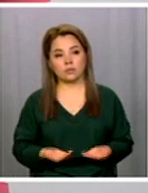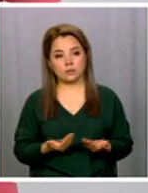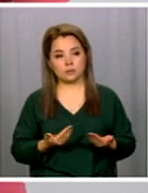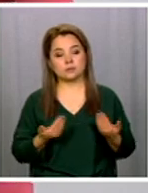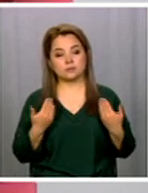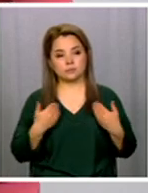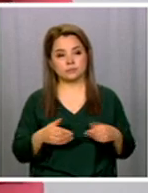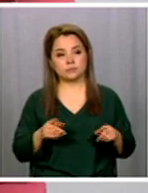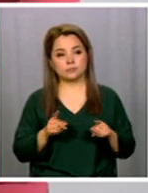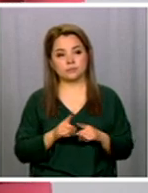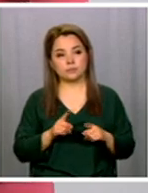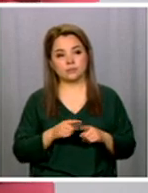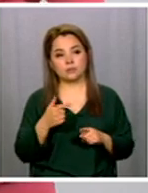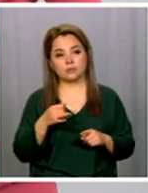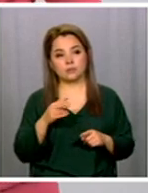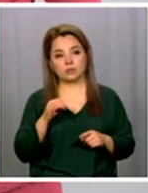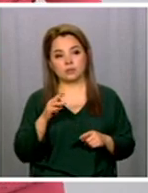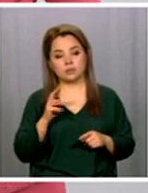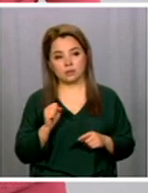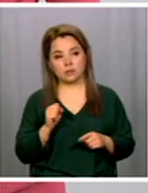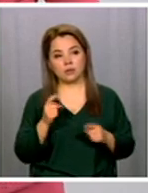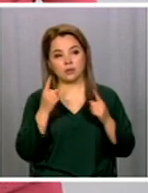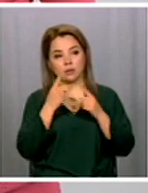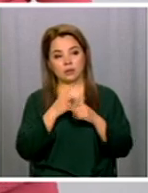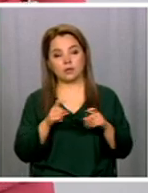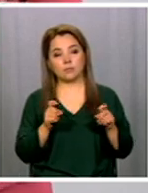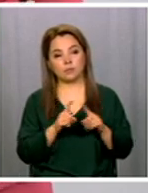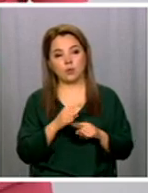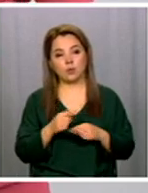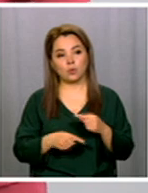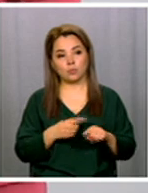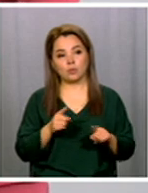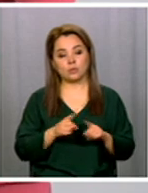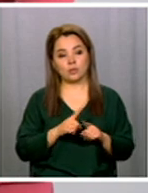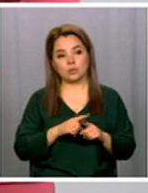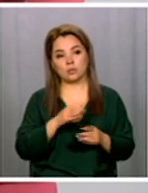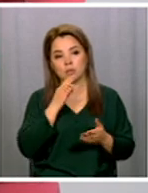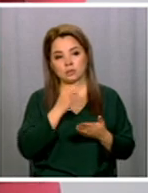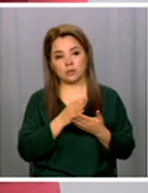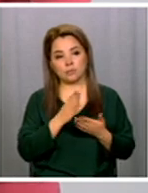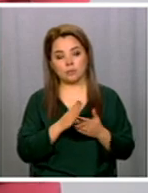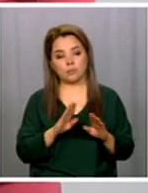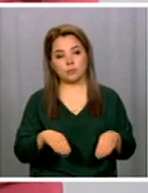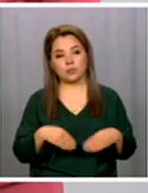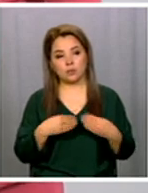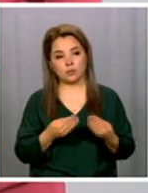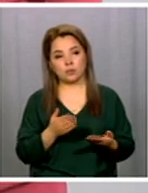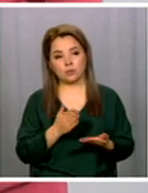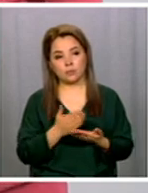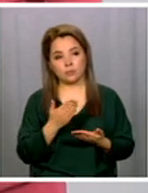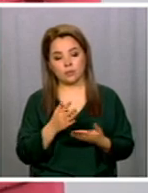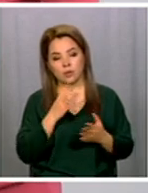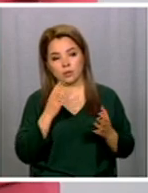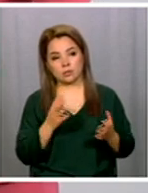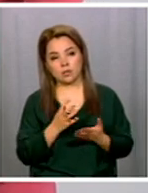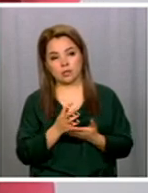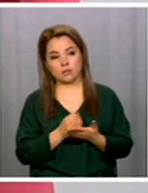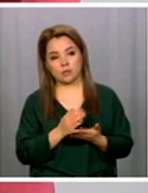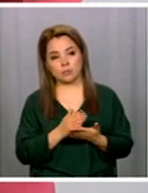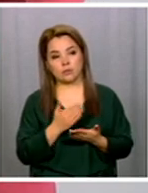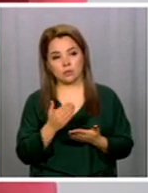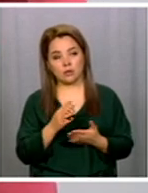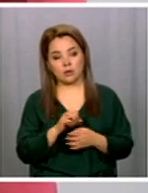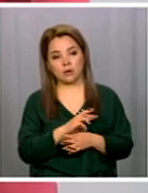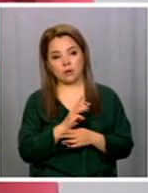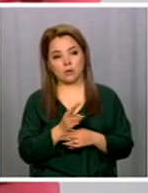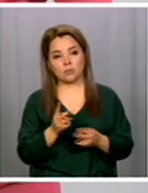ағзалардағы генетикалық ақпараттың ұрпақтан ұрпаққа берілуін, сақталуын